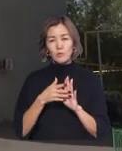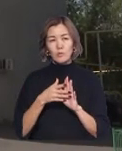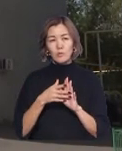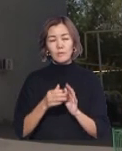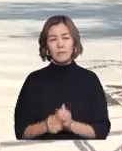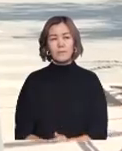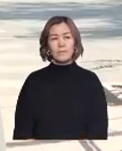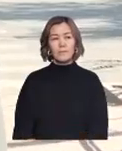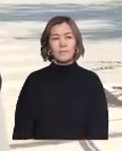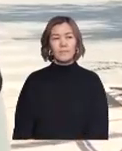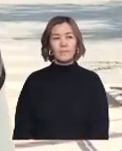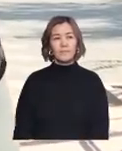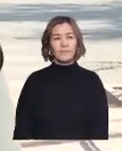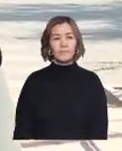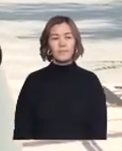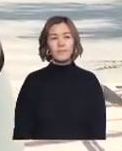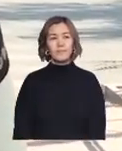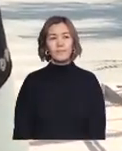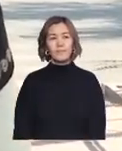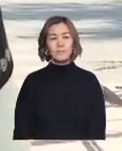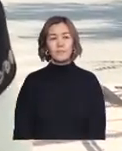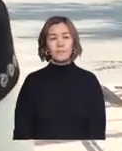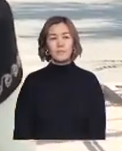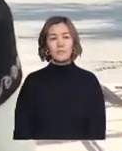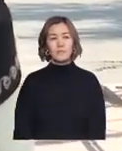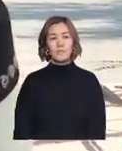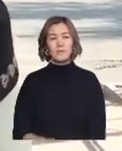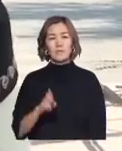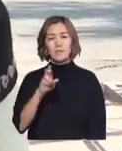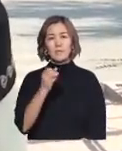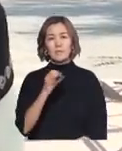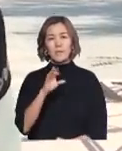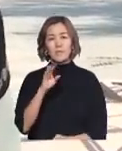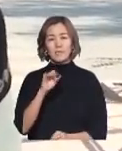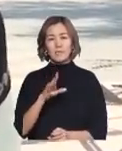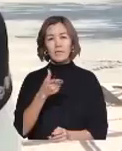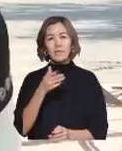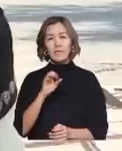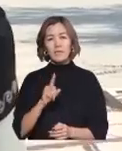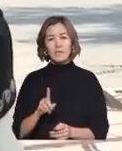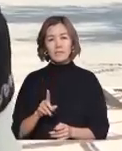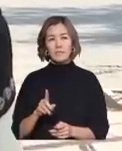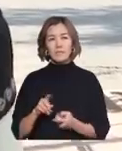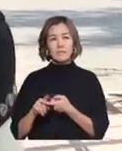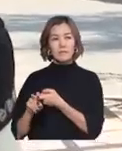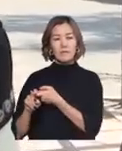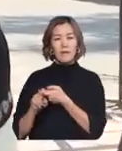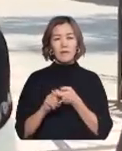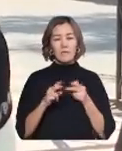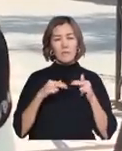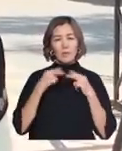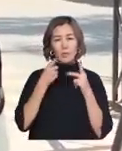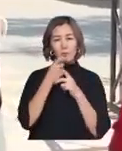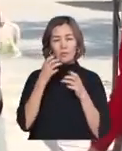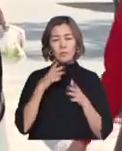қарағандарын айтады. Енді онда не болды ғой, ана басеркеден не газды нетті ғой. Сол үшін предупреждение